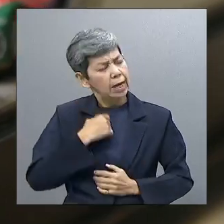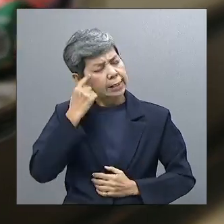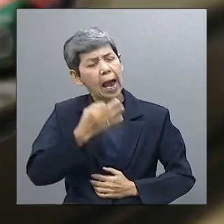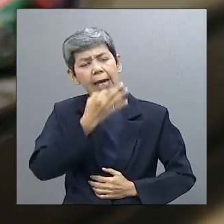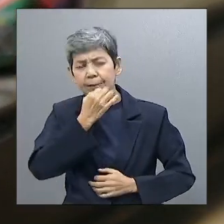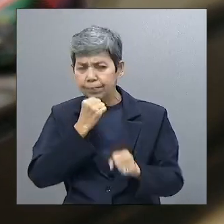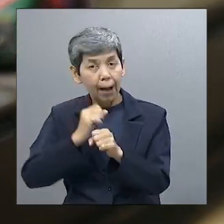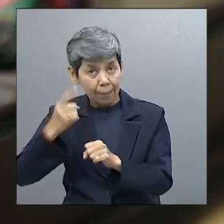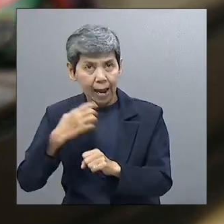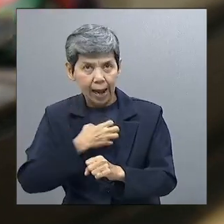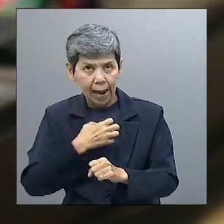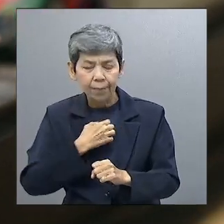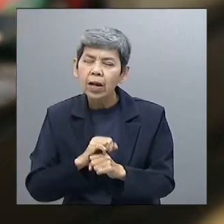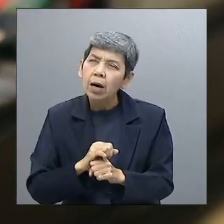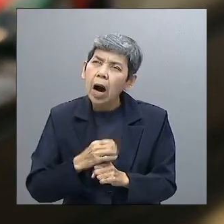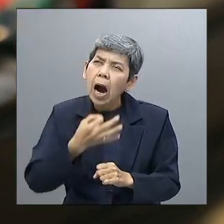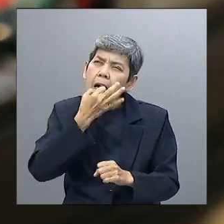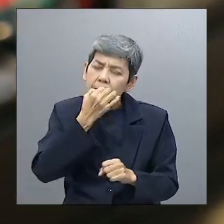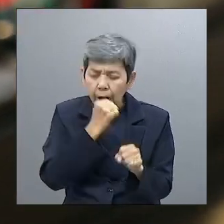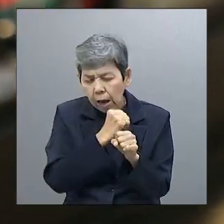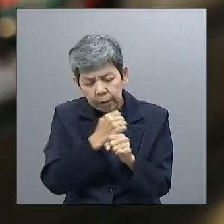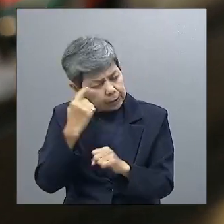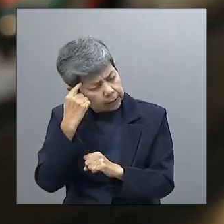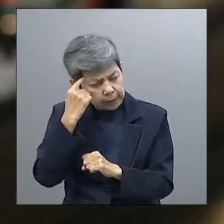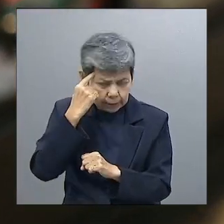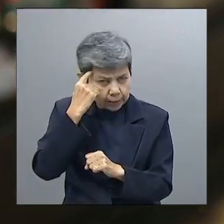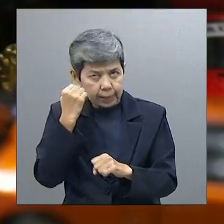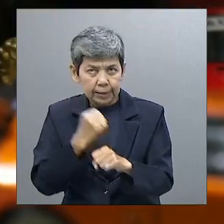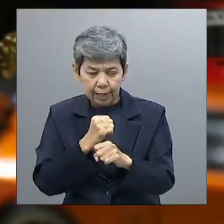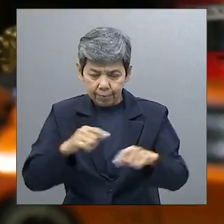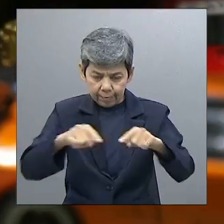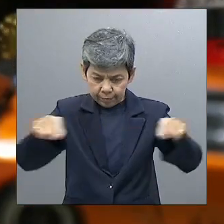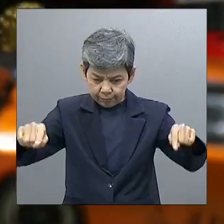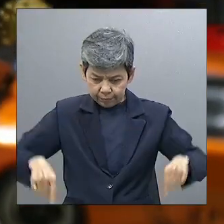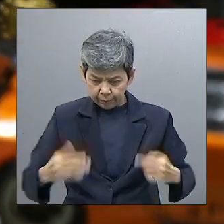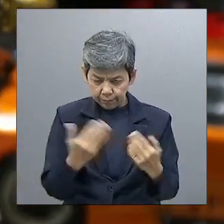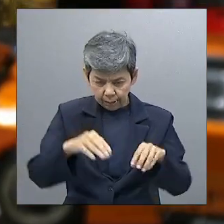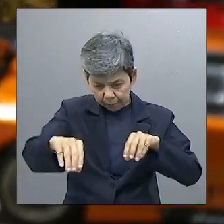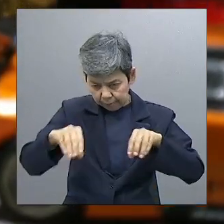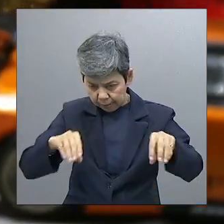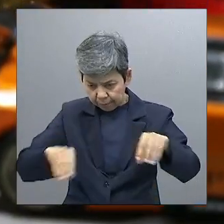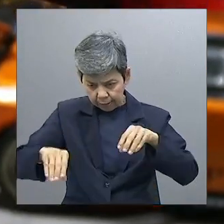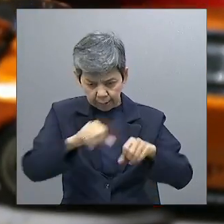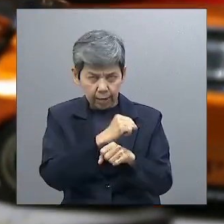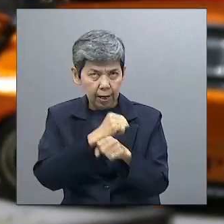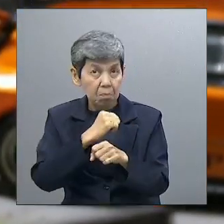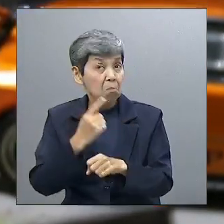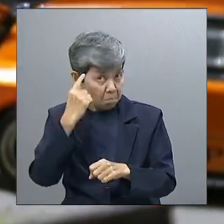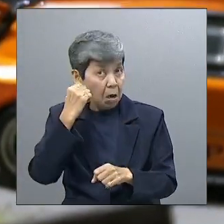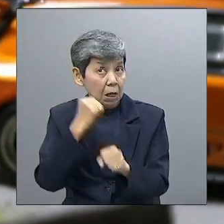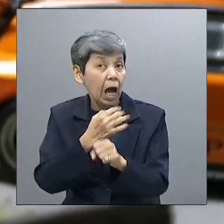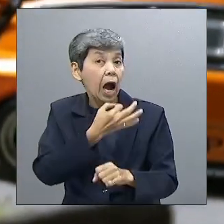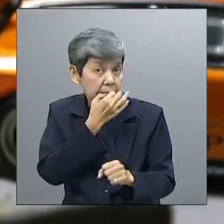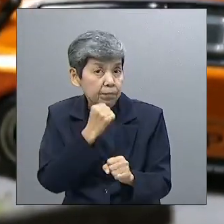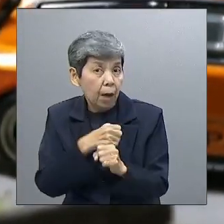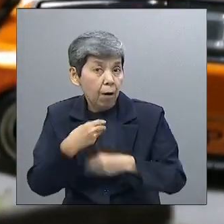ที่2ในระหว่างนั้นไปปลายอาชีพเนี่ยเราก็เริ่มต่อโมเดลแล้วเราก็มองถึงอนาคตว่าเอ๊ะสิ่งเนี้ยมันจะสามารถเป็นอาชีพเ